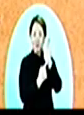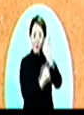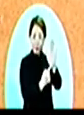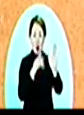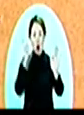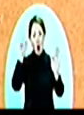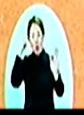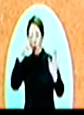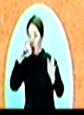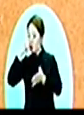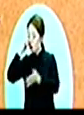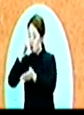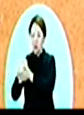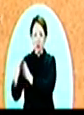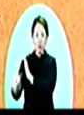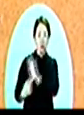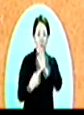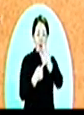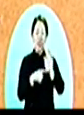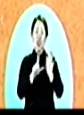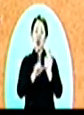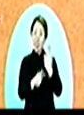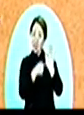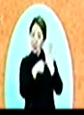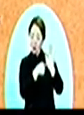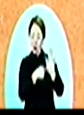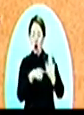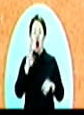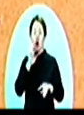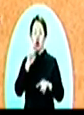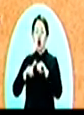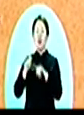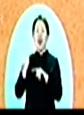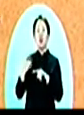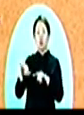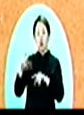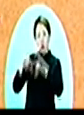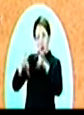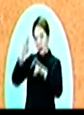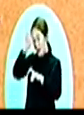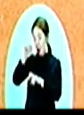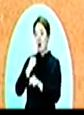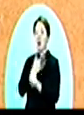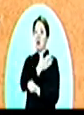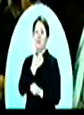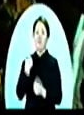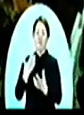өмчөөр бүртгүүлж, гэрчлэх тэмдгийг хүнс хөдөөж хуй, хөнгөн үйлдвэрийн яам эзэмшиж байна. Энэ нь